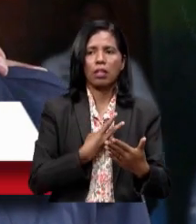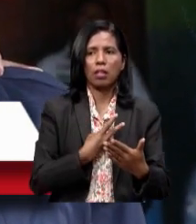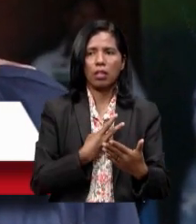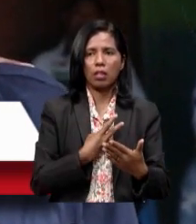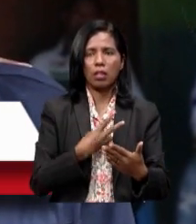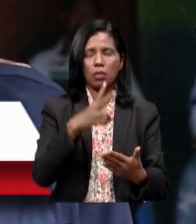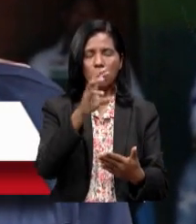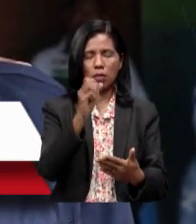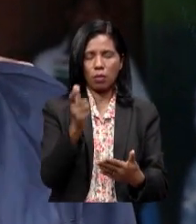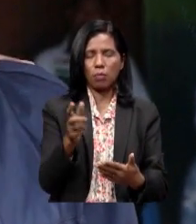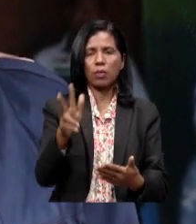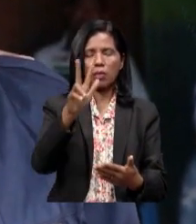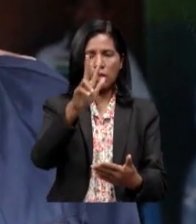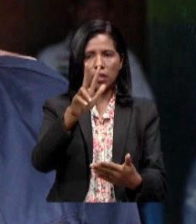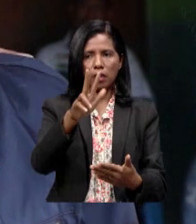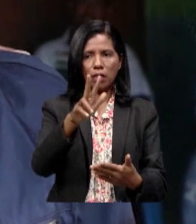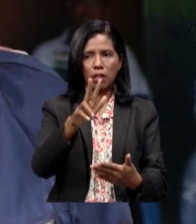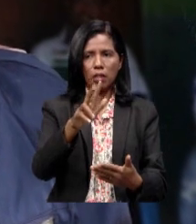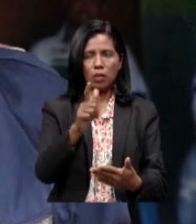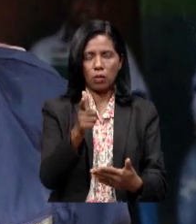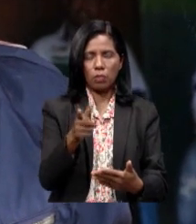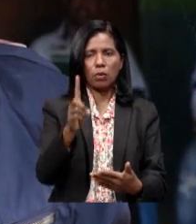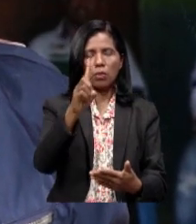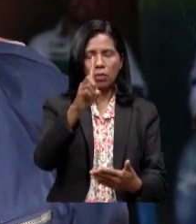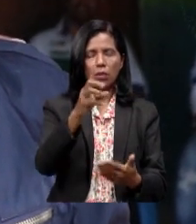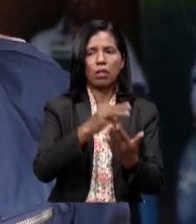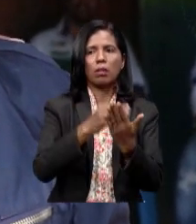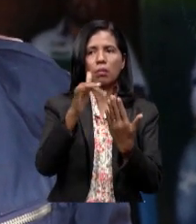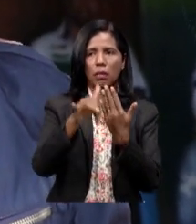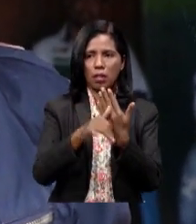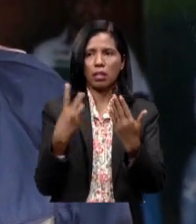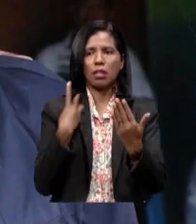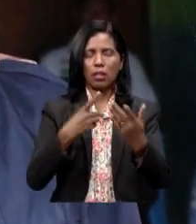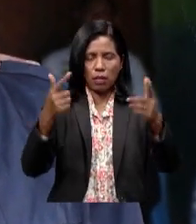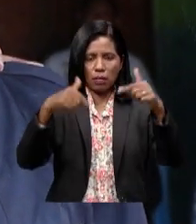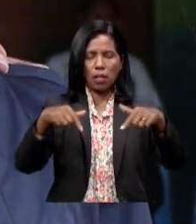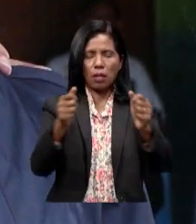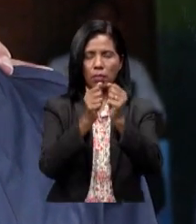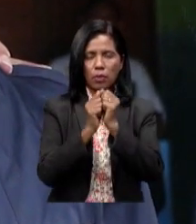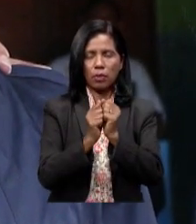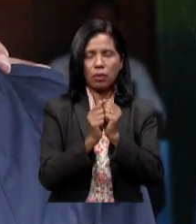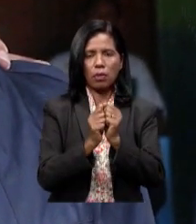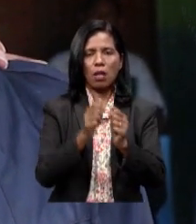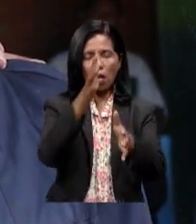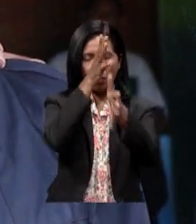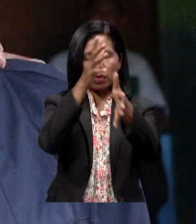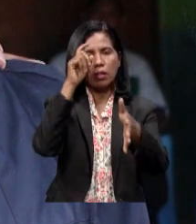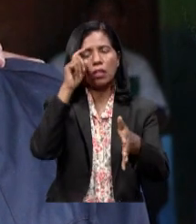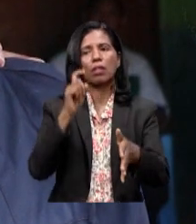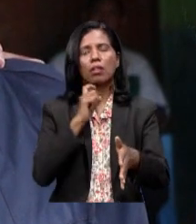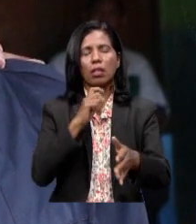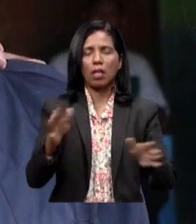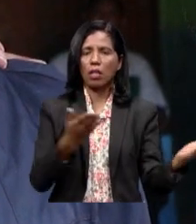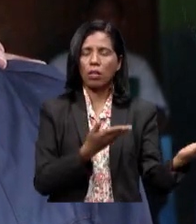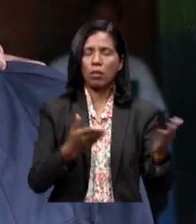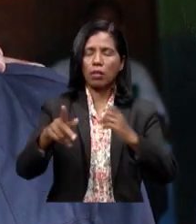ia 2023 21 de Mayu kita mai hotu hamutu kaponana lori partir